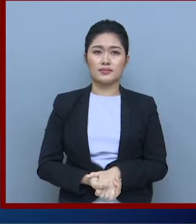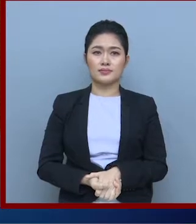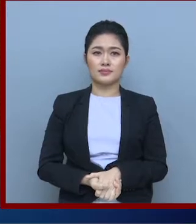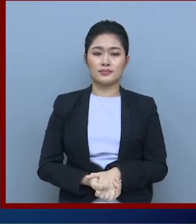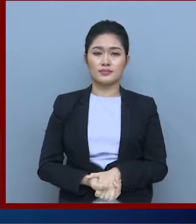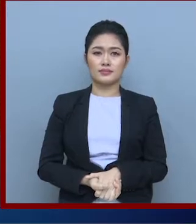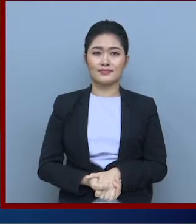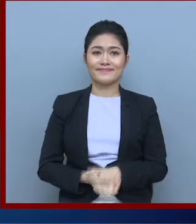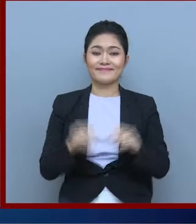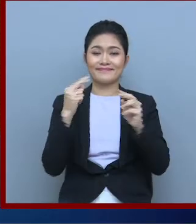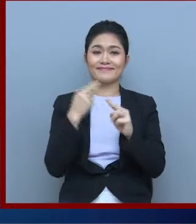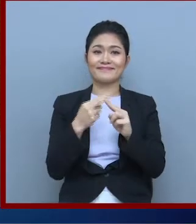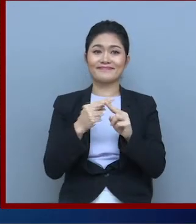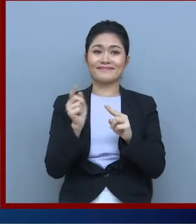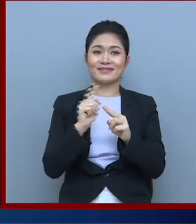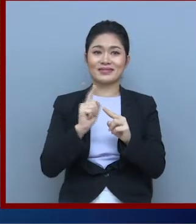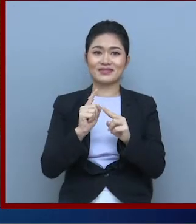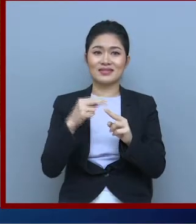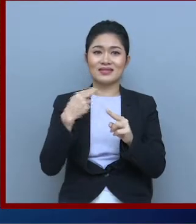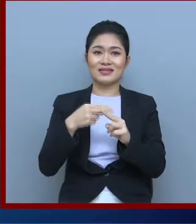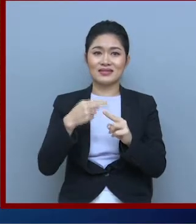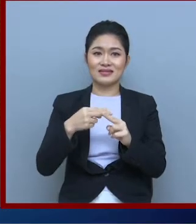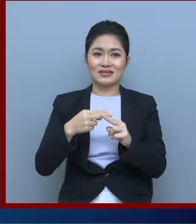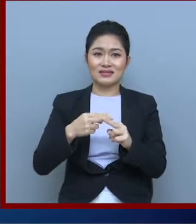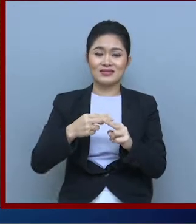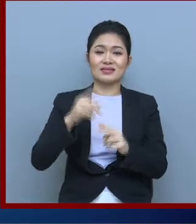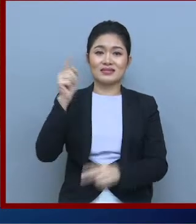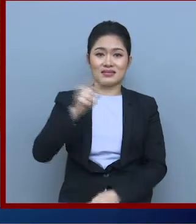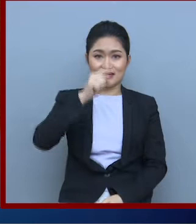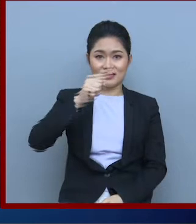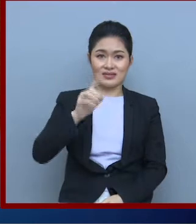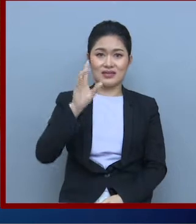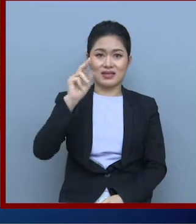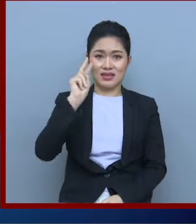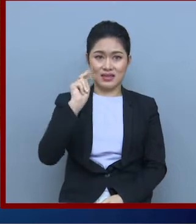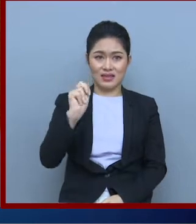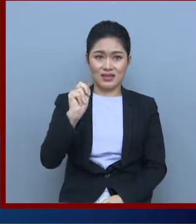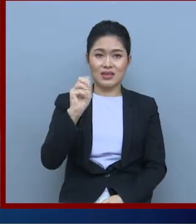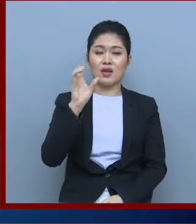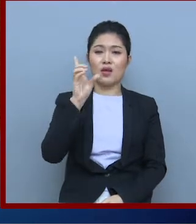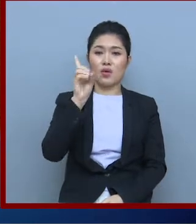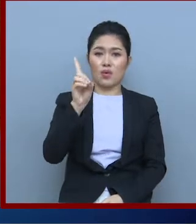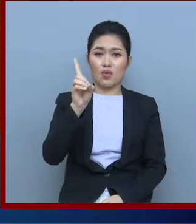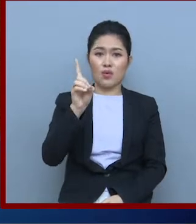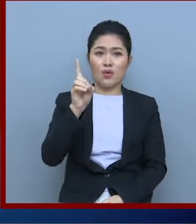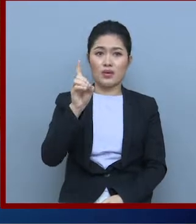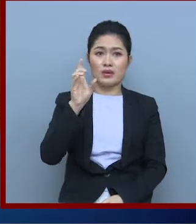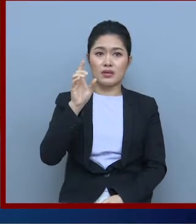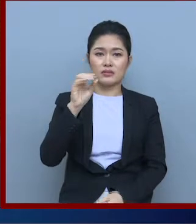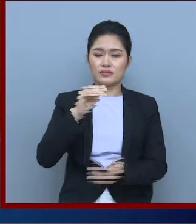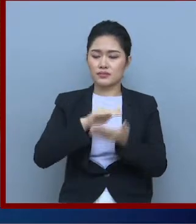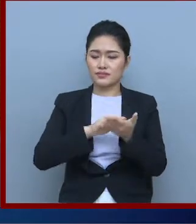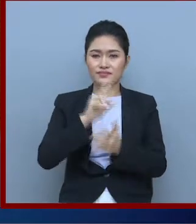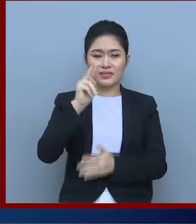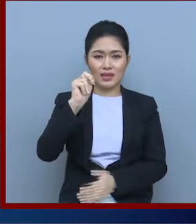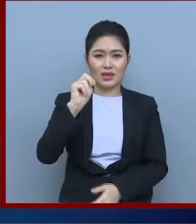ตัวบอร์ดนี้นะครับชื่อว่า Node MCU นะครับ Node MCU เนี่ยหัวใจสำคัญของ Node MCU